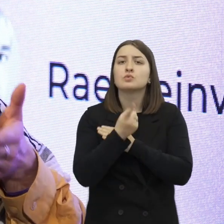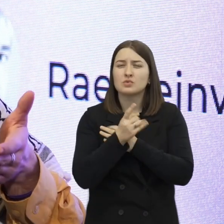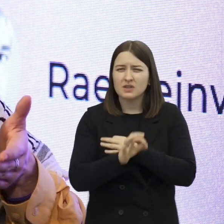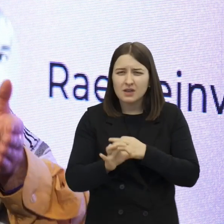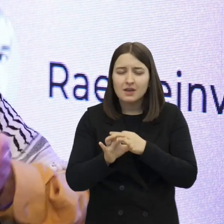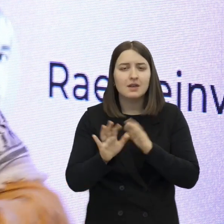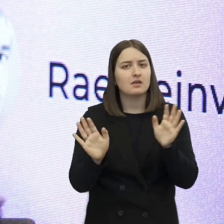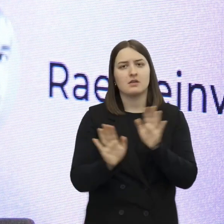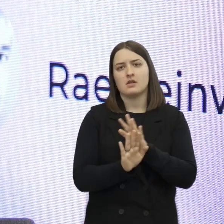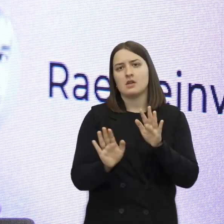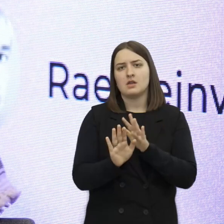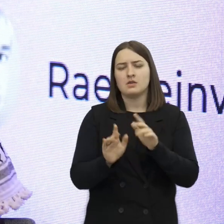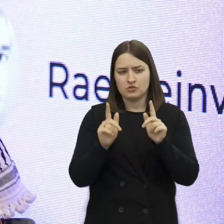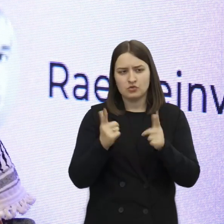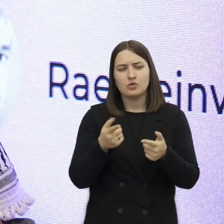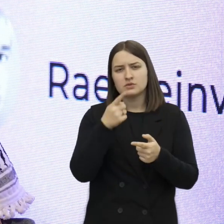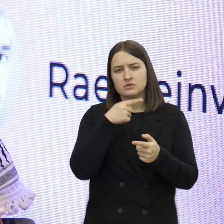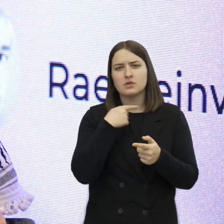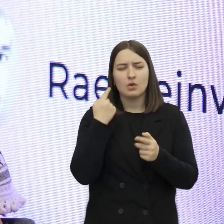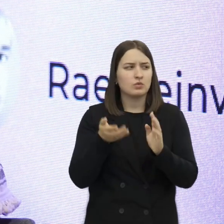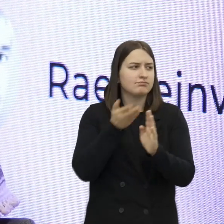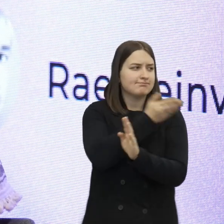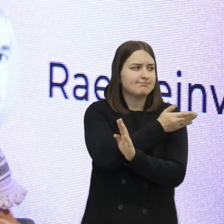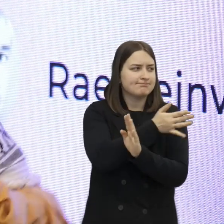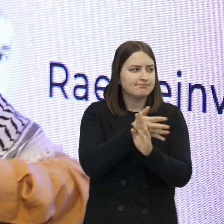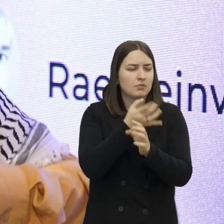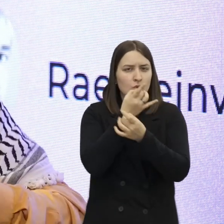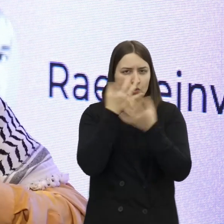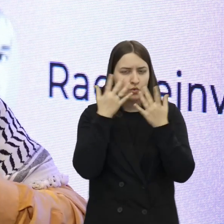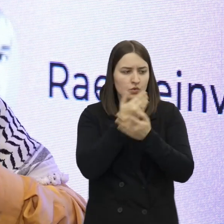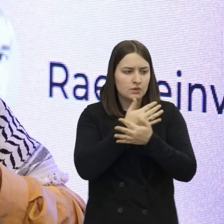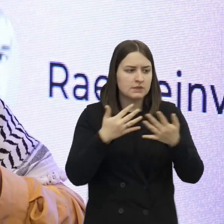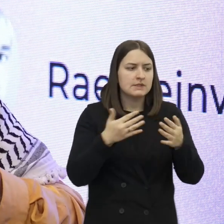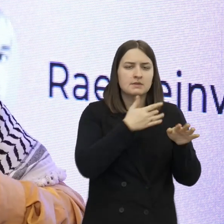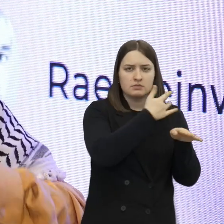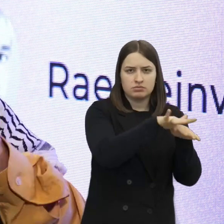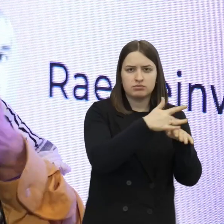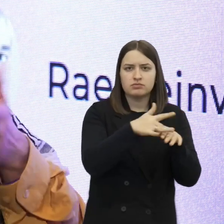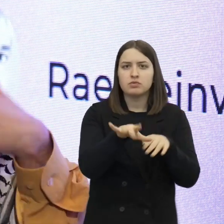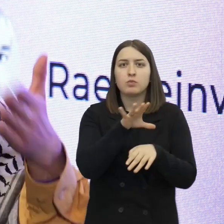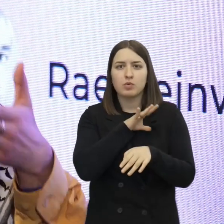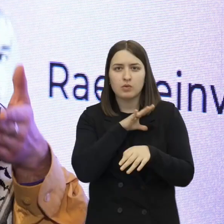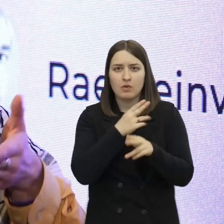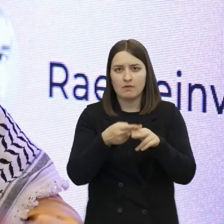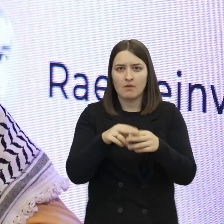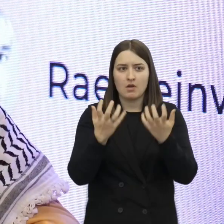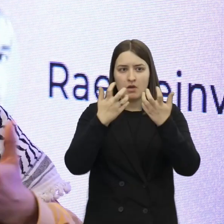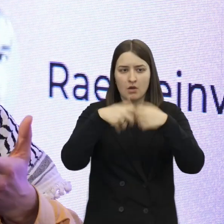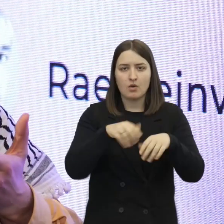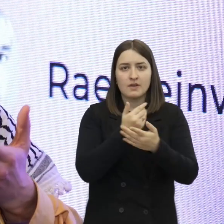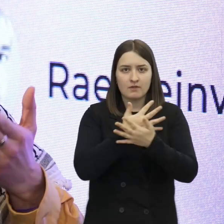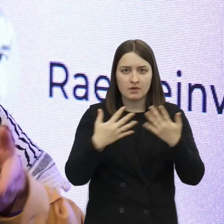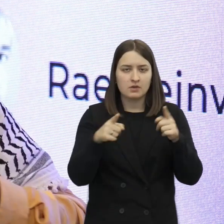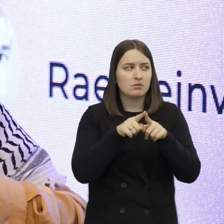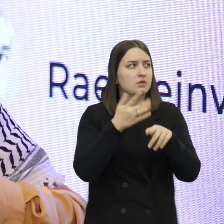labai susijusi ir nemažai kultūrų buvo išnaikintos ir taip pat išnaikinta ir įvairovė, kai kalbam apie įvairovę. Tai